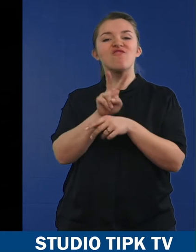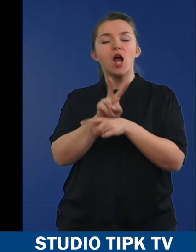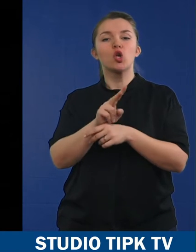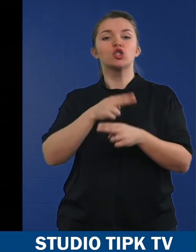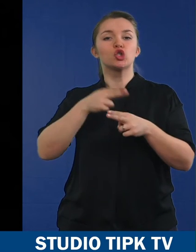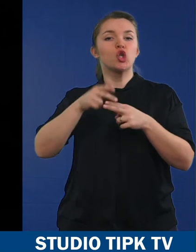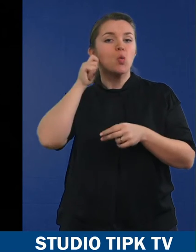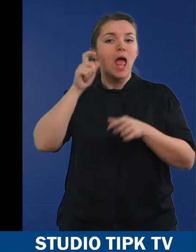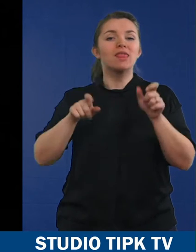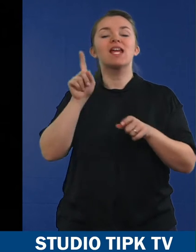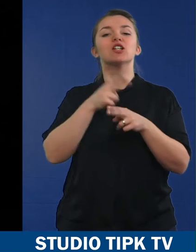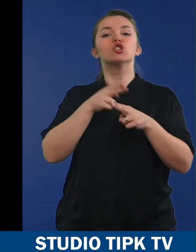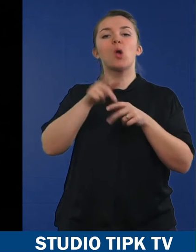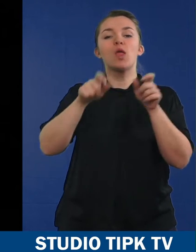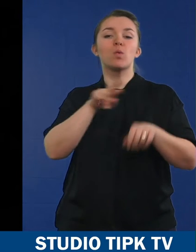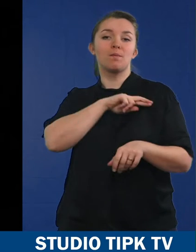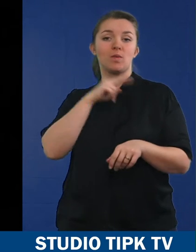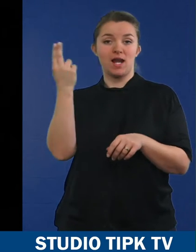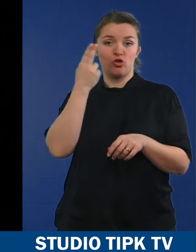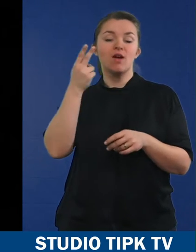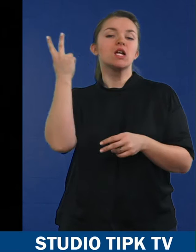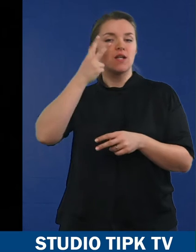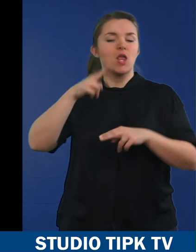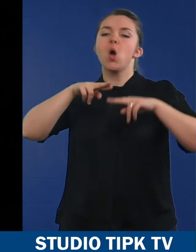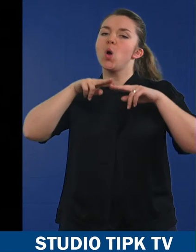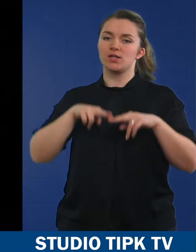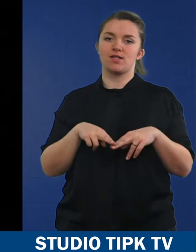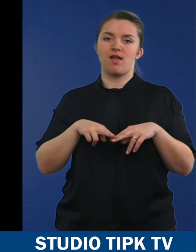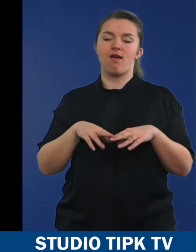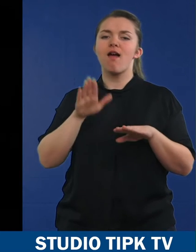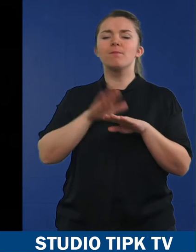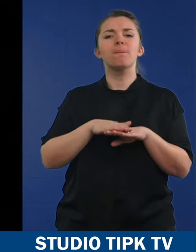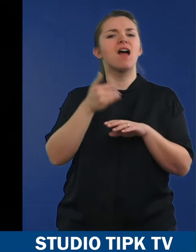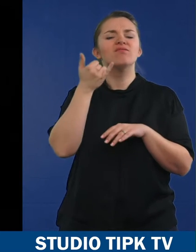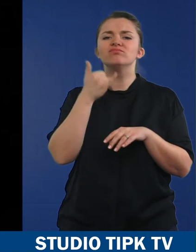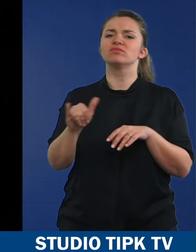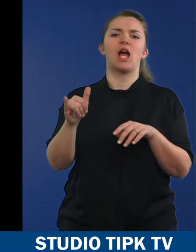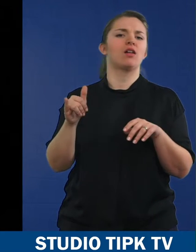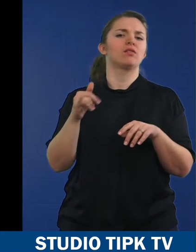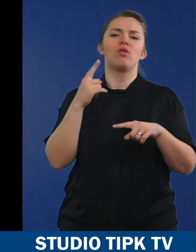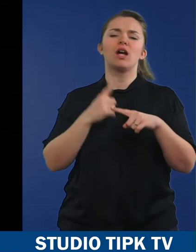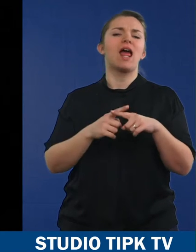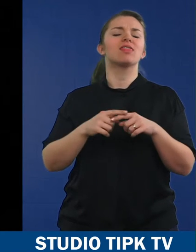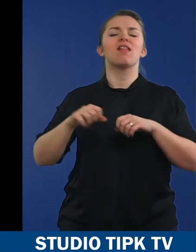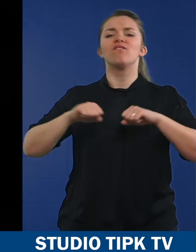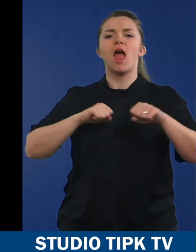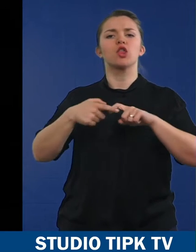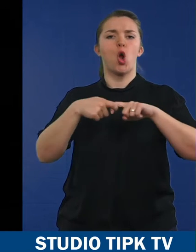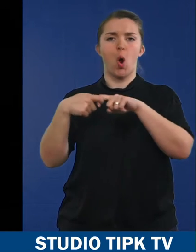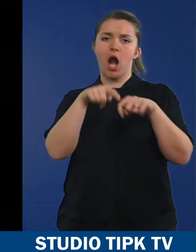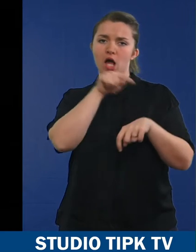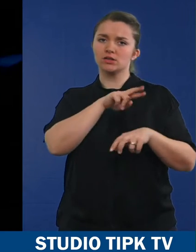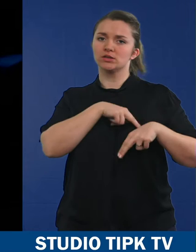in državljanov Republike Slovenije pa seveda ostaja na vsakokratni vladni koaliciji in